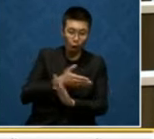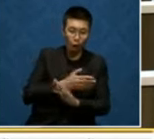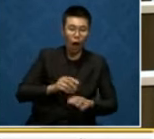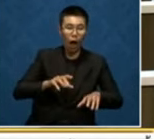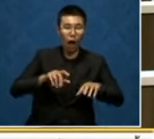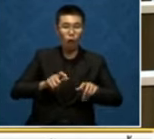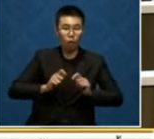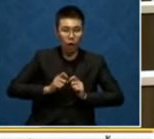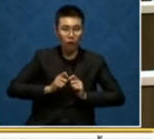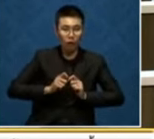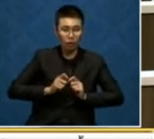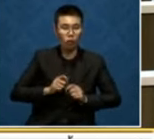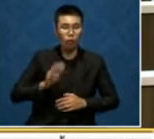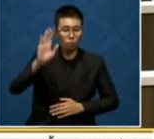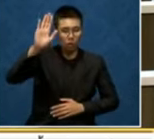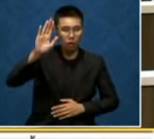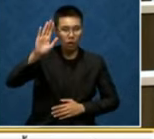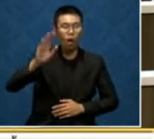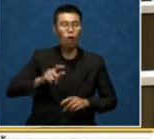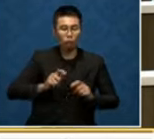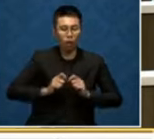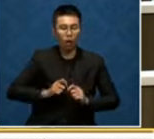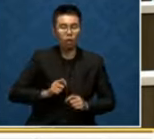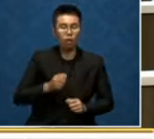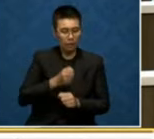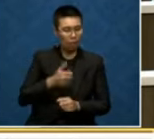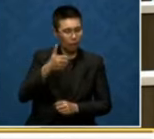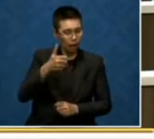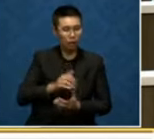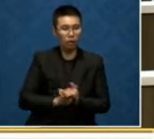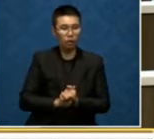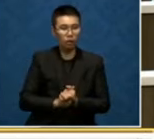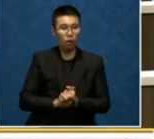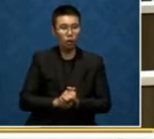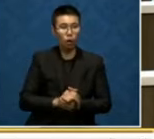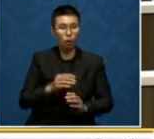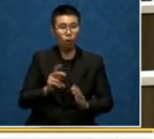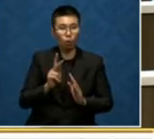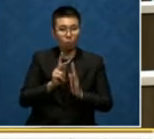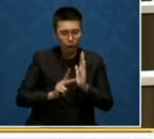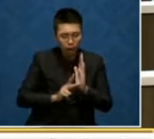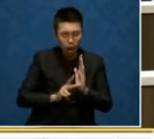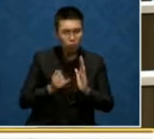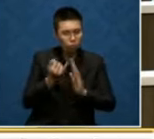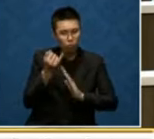ยกมือให้ก่อสร้างกังหันลมนั้นมันชอบด้วยกฎหมายหรือไม่ครับขอบคุณครับ